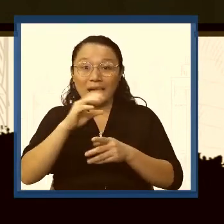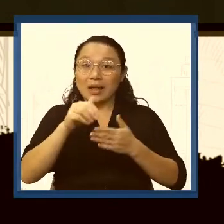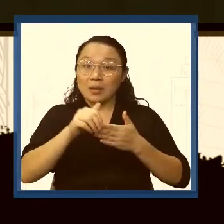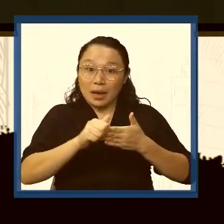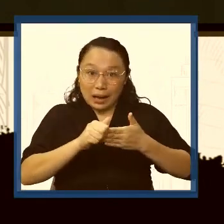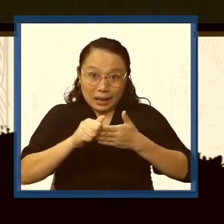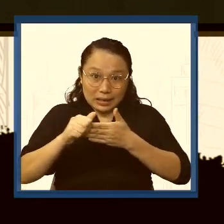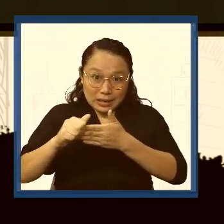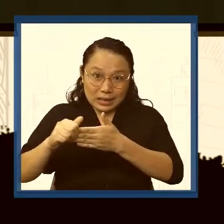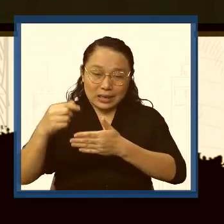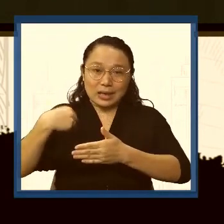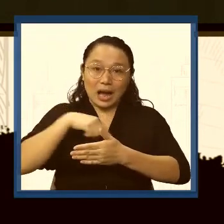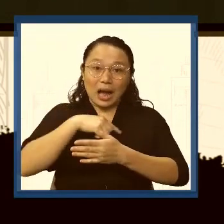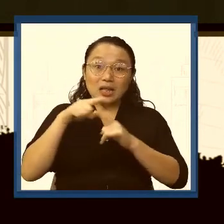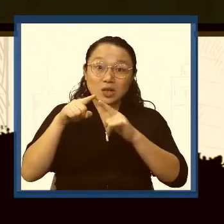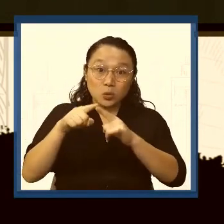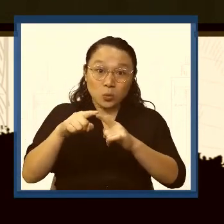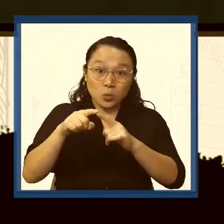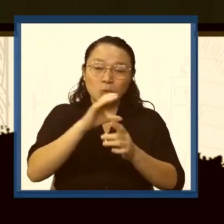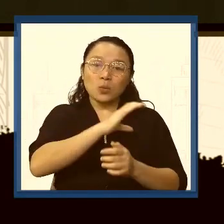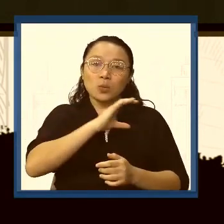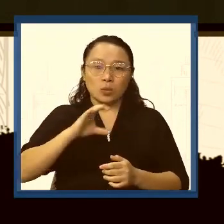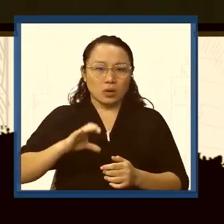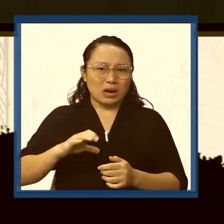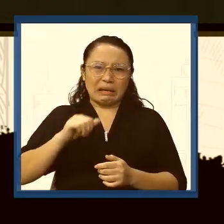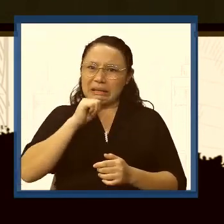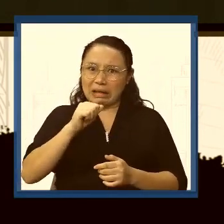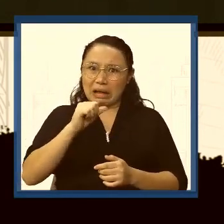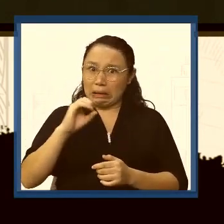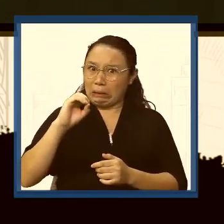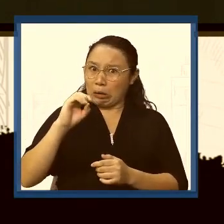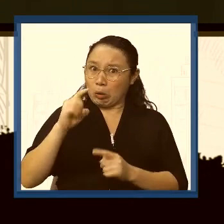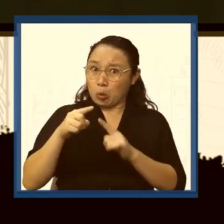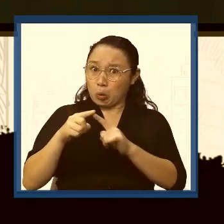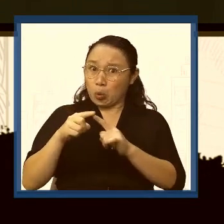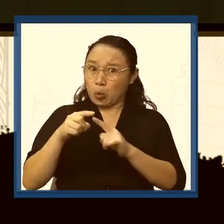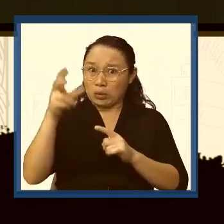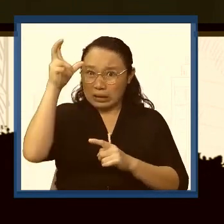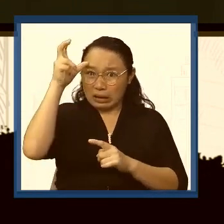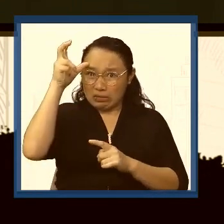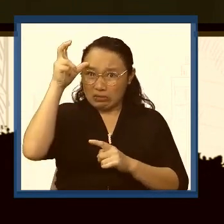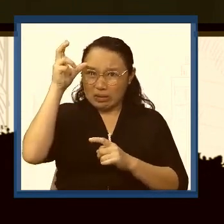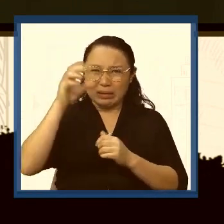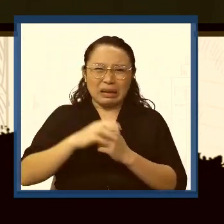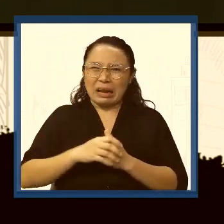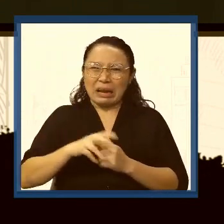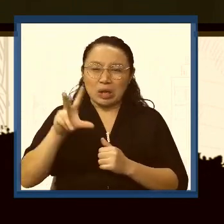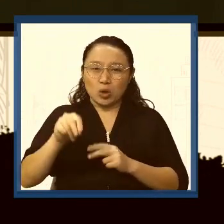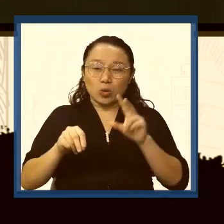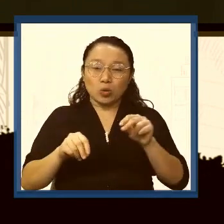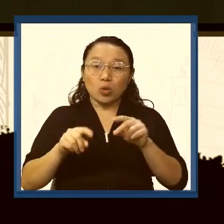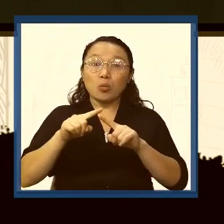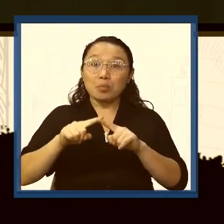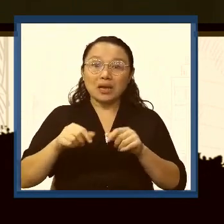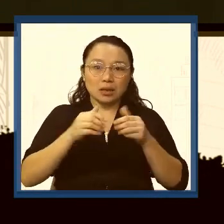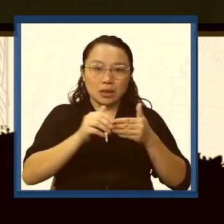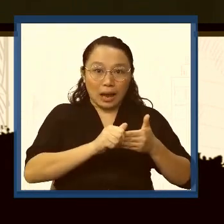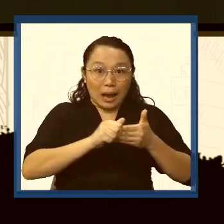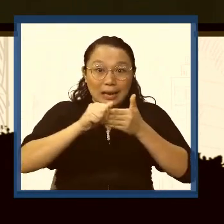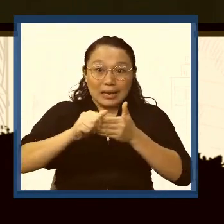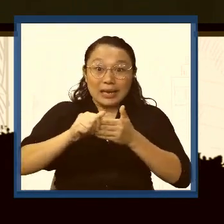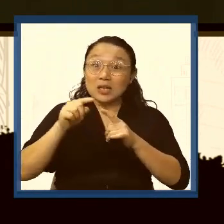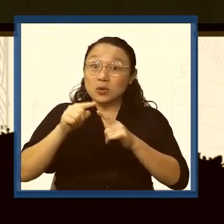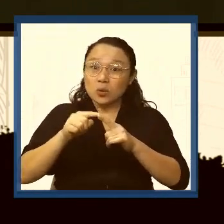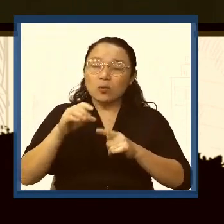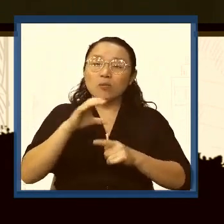nato kini ngadto kang Kristo. Dili ngadto sa yawa, dili ngadto ni bisan kinsa, apan mag-aagak kanimo ngadto kang